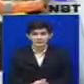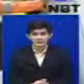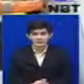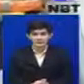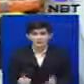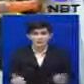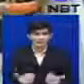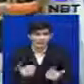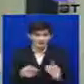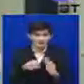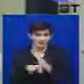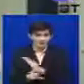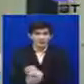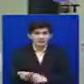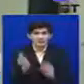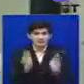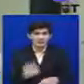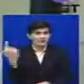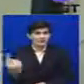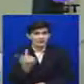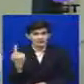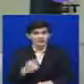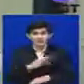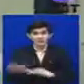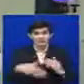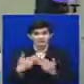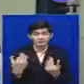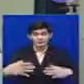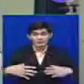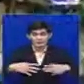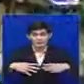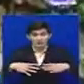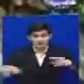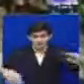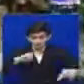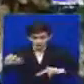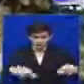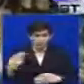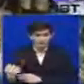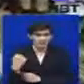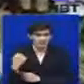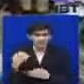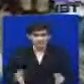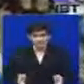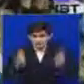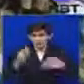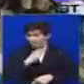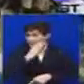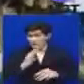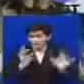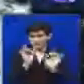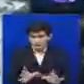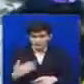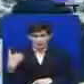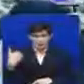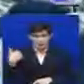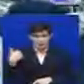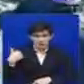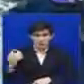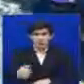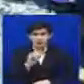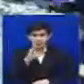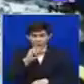นอกจากนี้จังหวัดตราดนะครับได้ขอให้นักท่องเที่ยวและผู้ประกอบการที่พักนะครับก็ตรวจสอบความมั่นคงของอาคารหากพบว่ามีความเสี่ยงต่อการเกิดเหตุก็ส